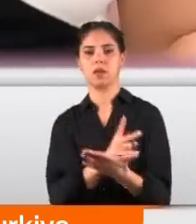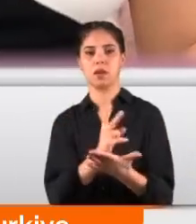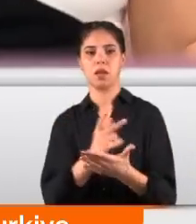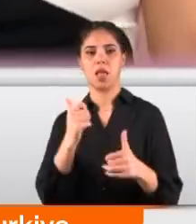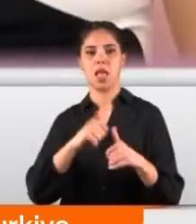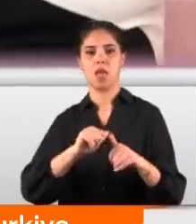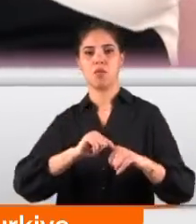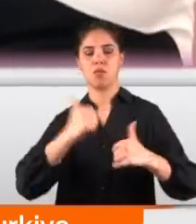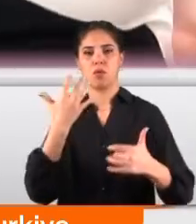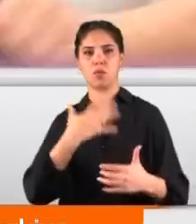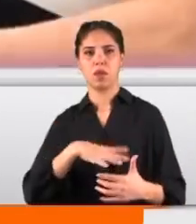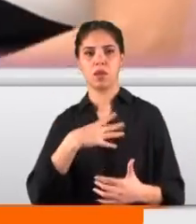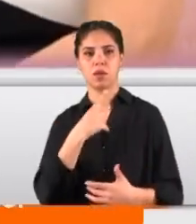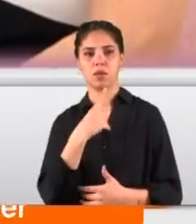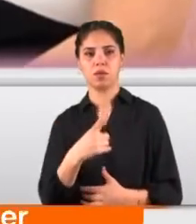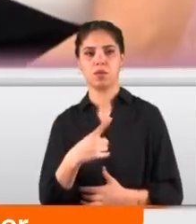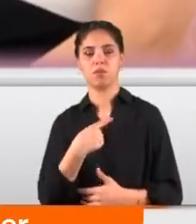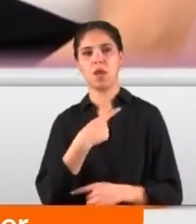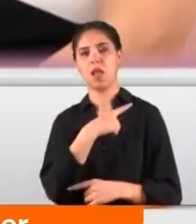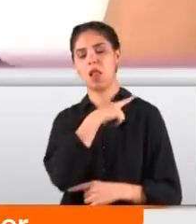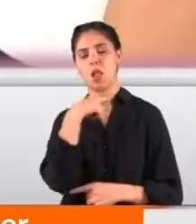eşimden boşanmak istiyorum dediniz